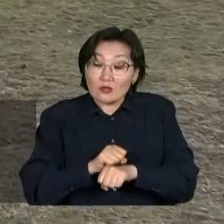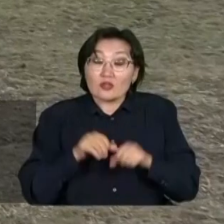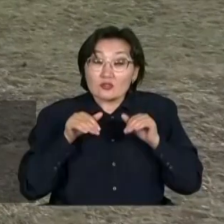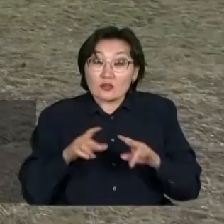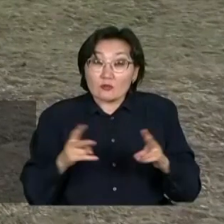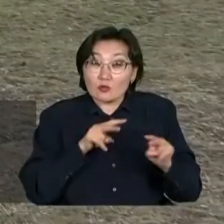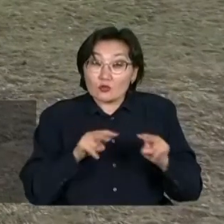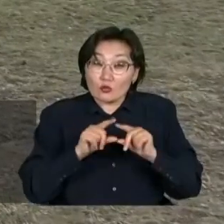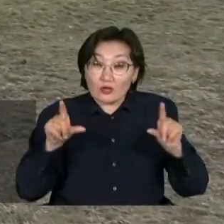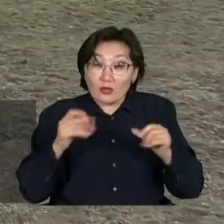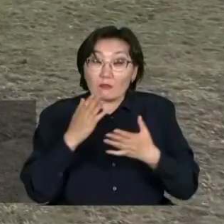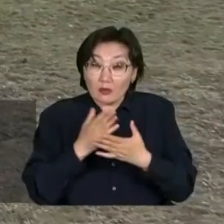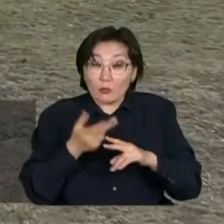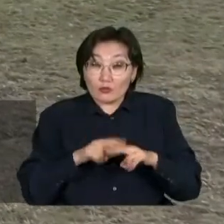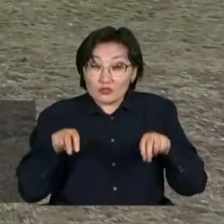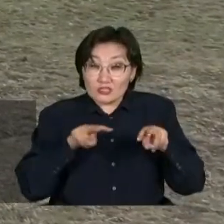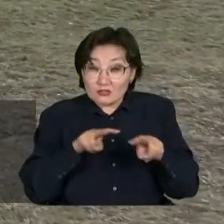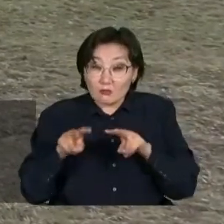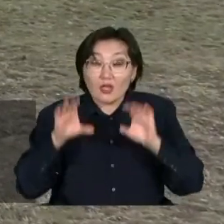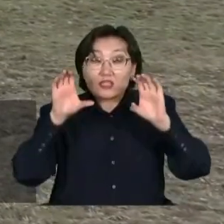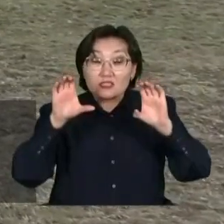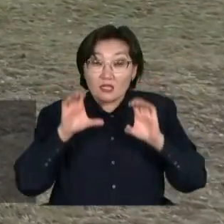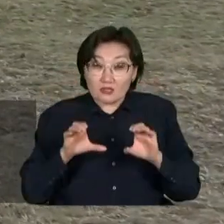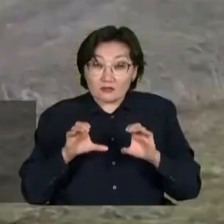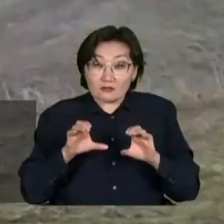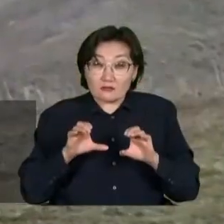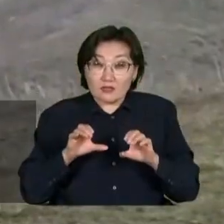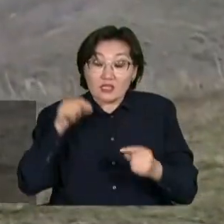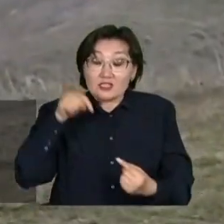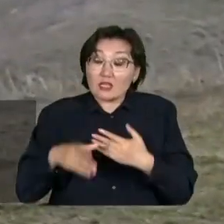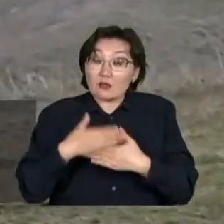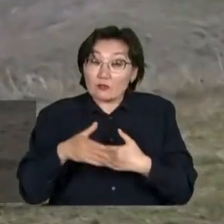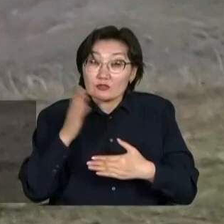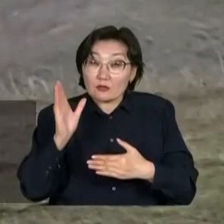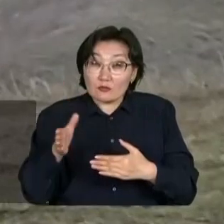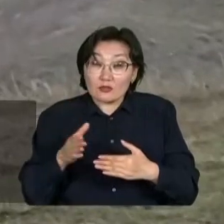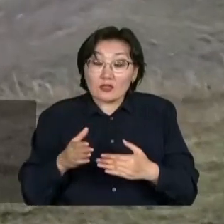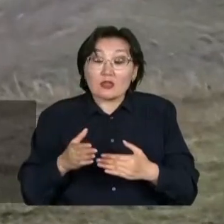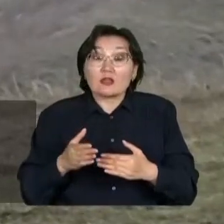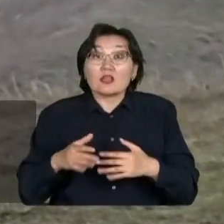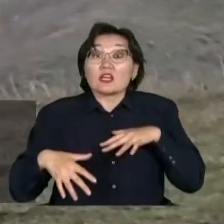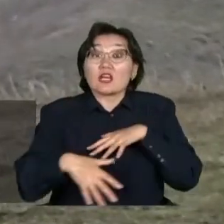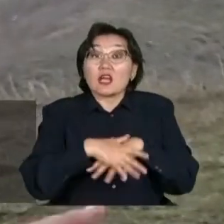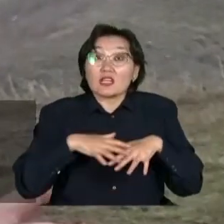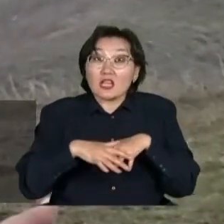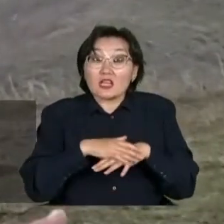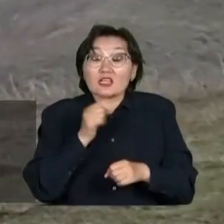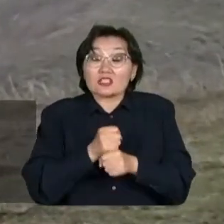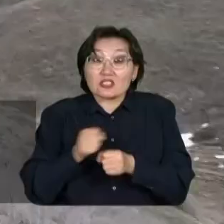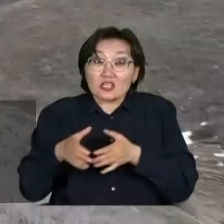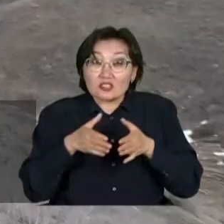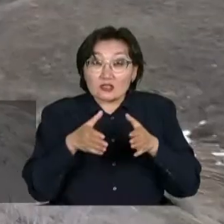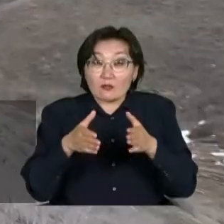контролерші бір орган бар ма осын қарайтын нететін заңдылығын бәрін нететін. Мына қал жинап жасаған жол жайлауға шығатын жол. Бәрін бұл шығарта